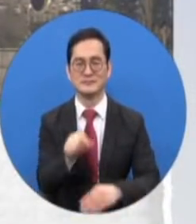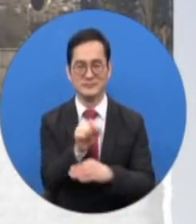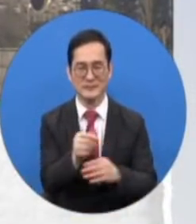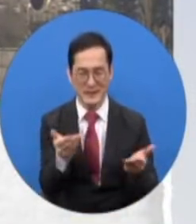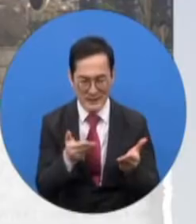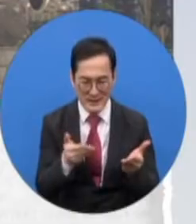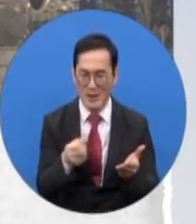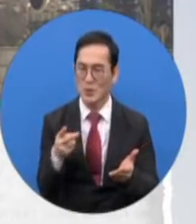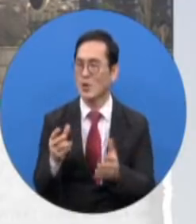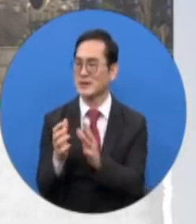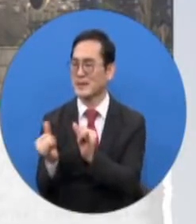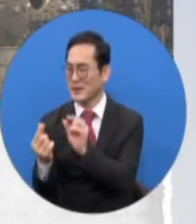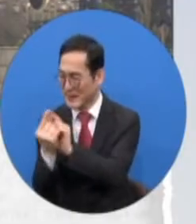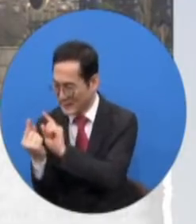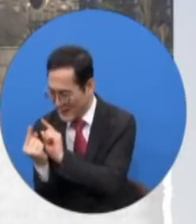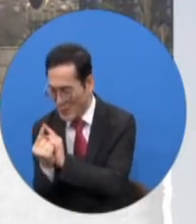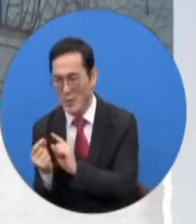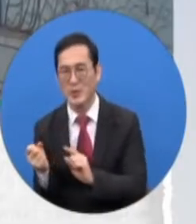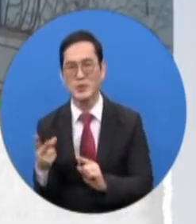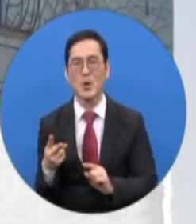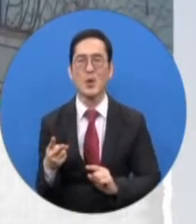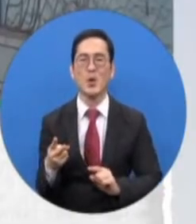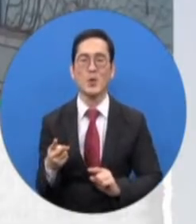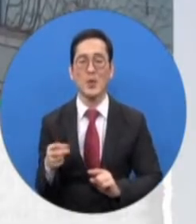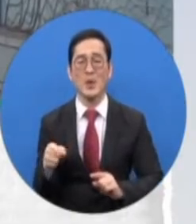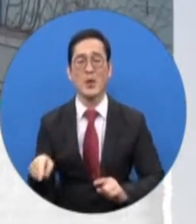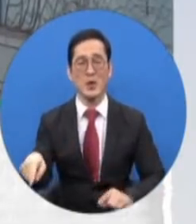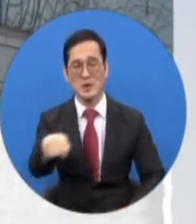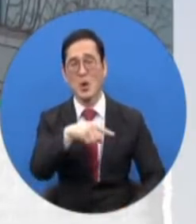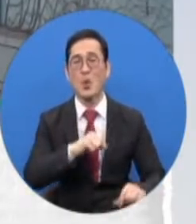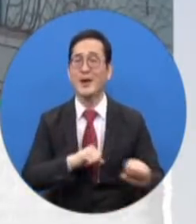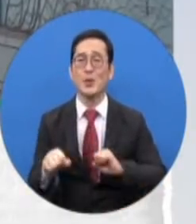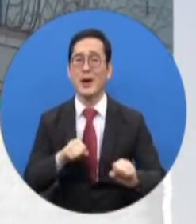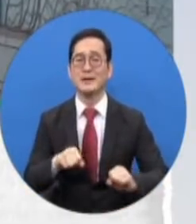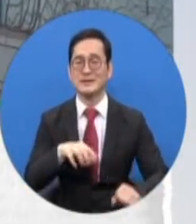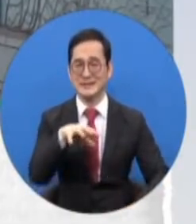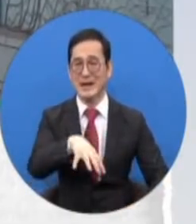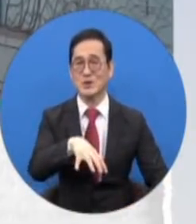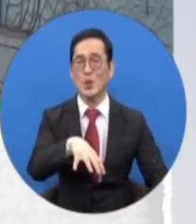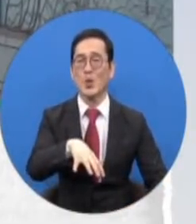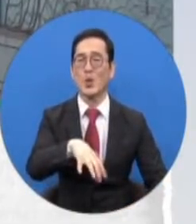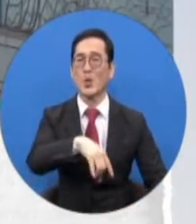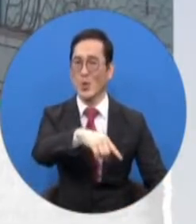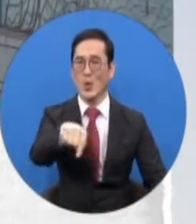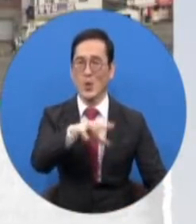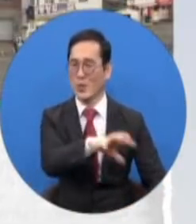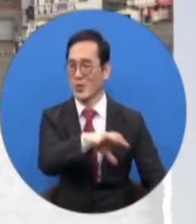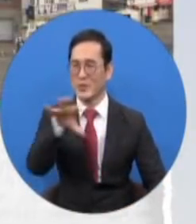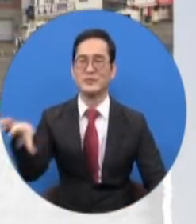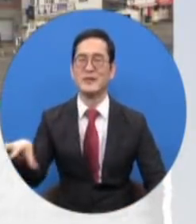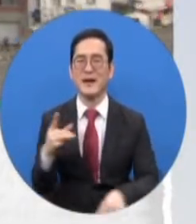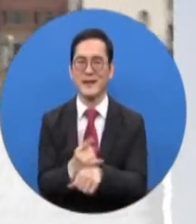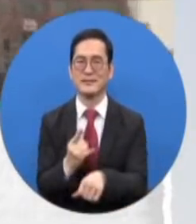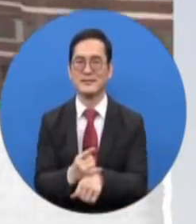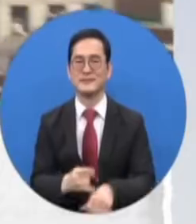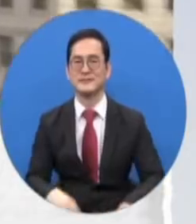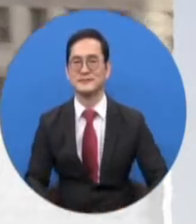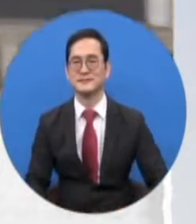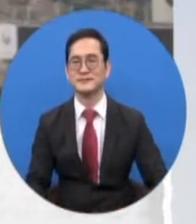아니라 일상적인 생활을 영위하는 공간을 그 전반적인 공간 자체를 조성하겠다는 의사로 보이고 이전하는 과정에서